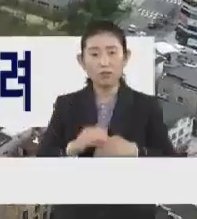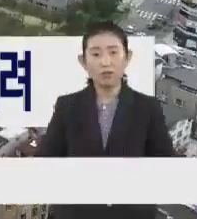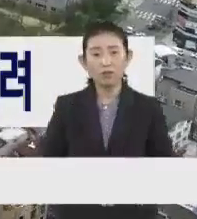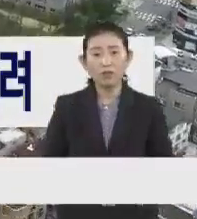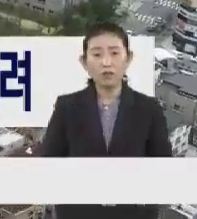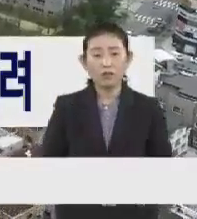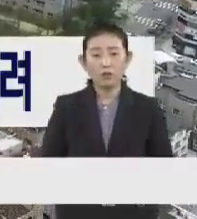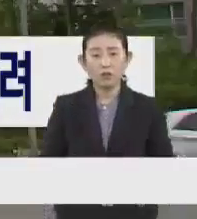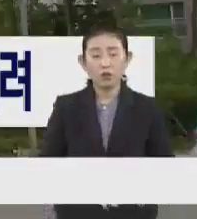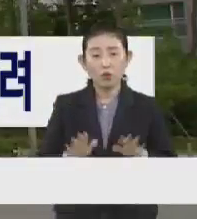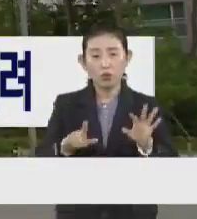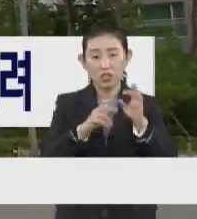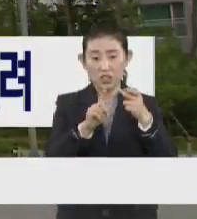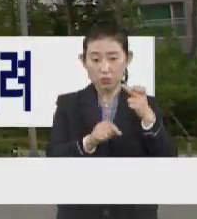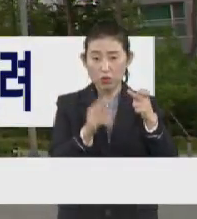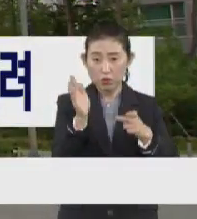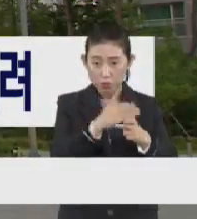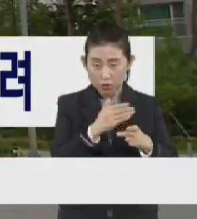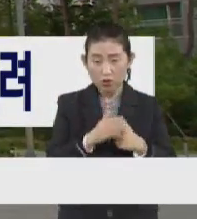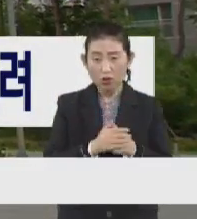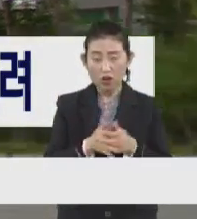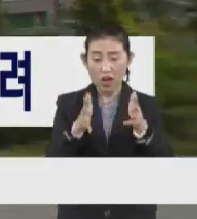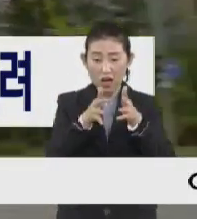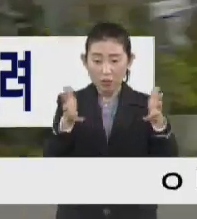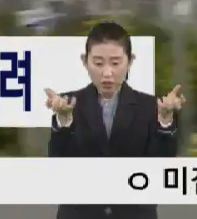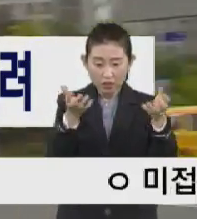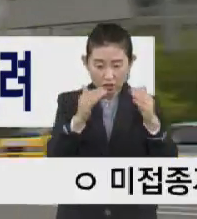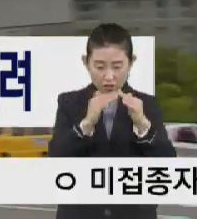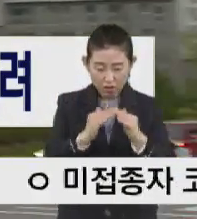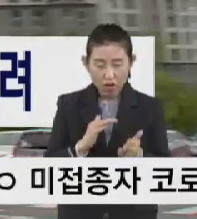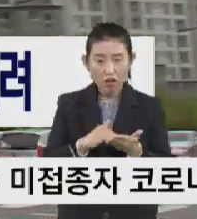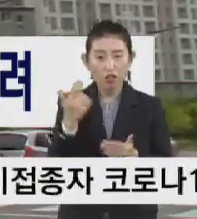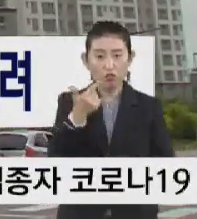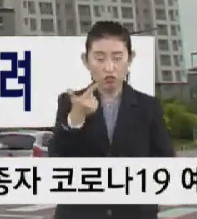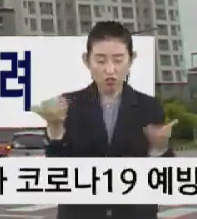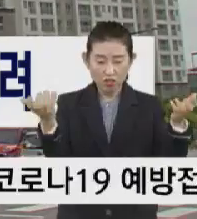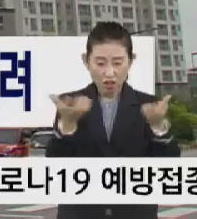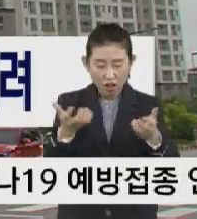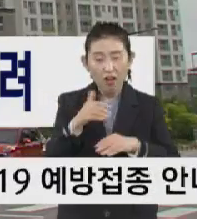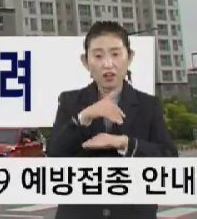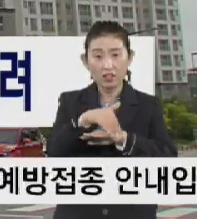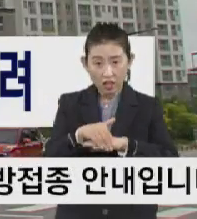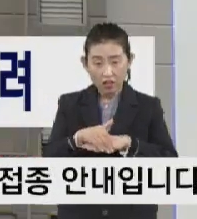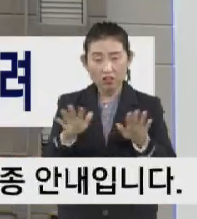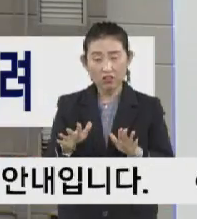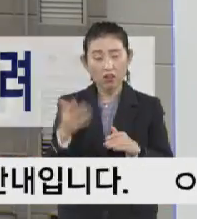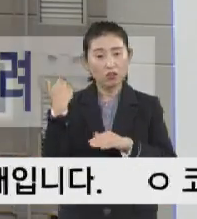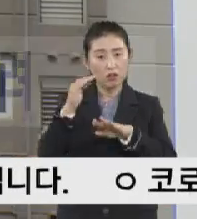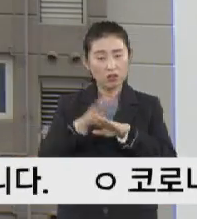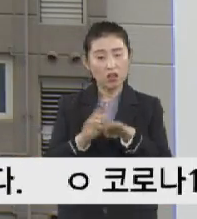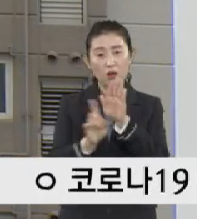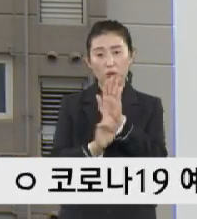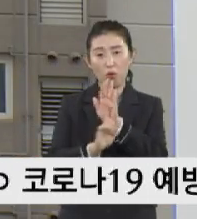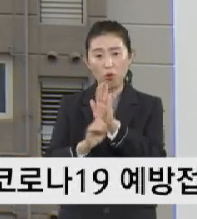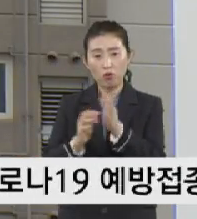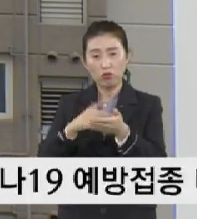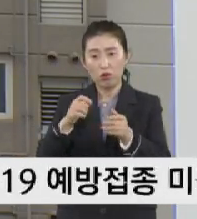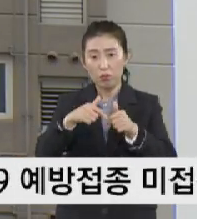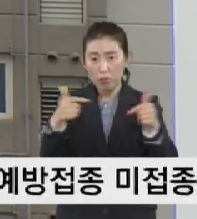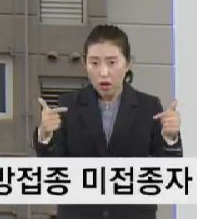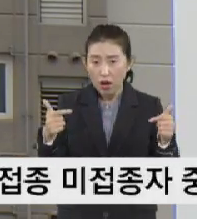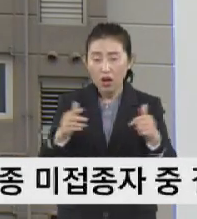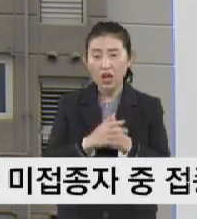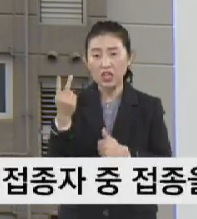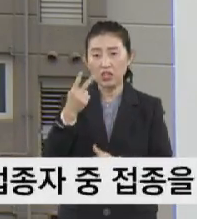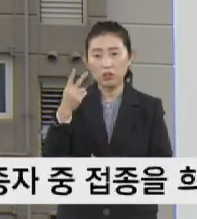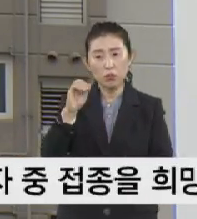형성됩니다. 오는 11월부터 6천여 가구의 새 아파트 입주를 앞두고 전세 매물이 늘면서 최근 들어